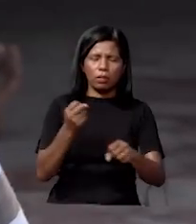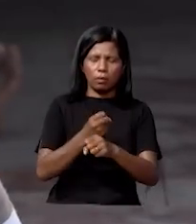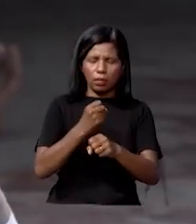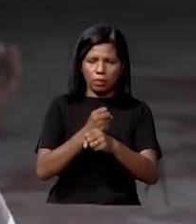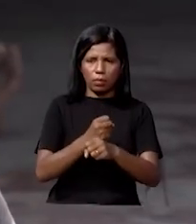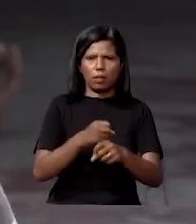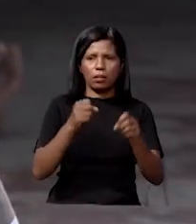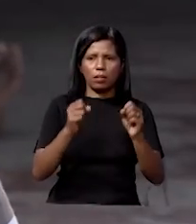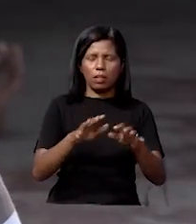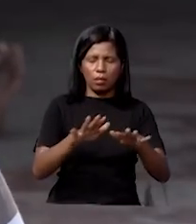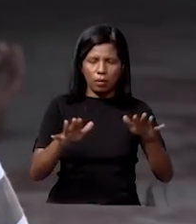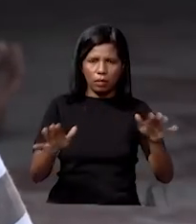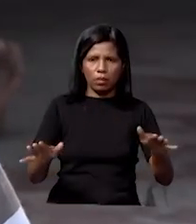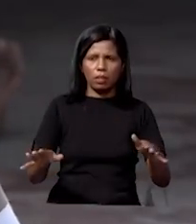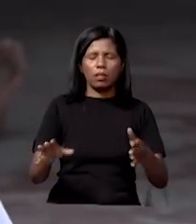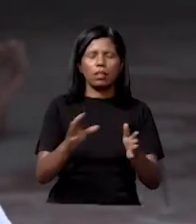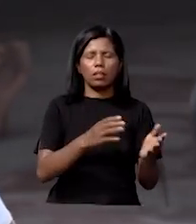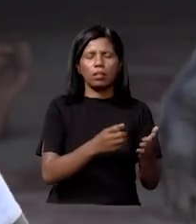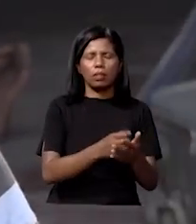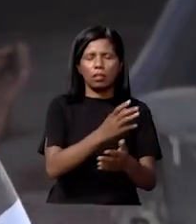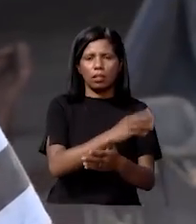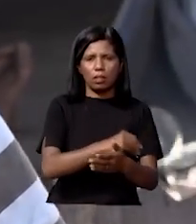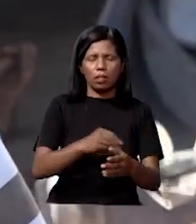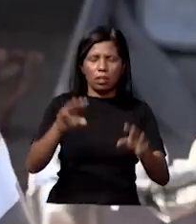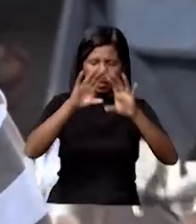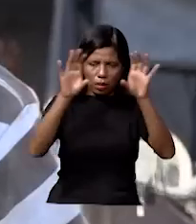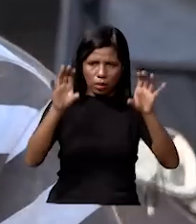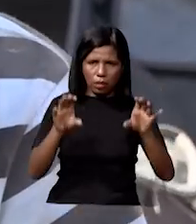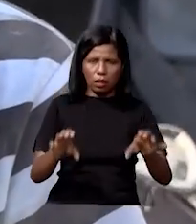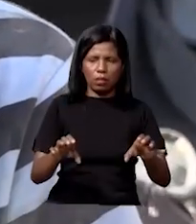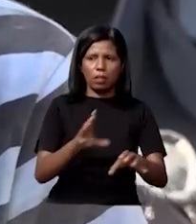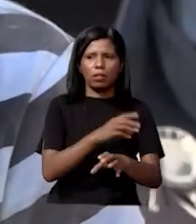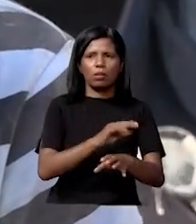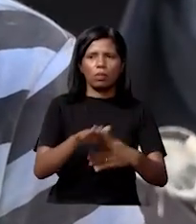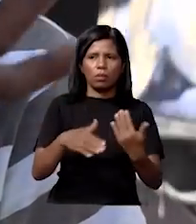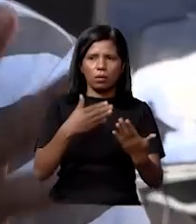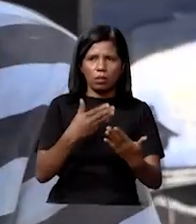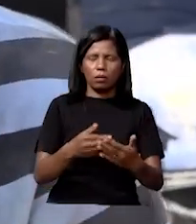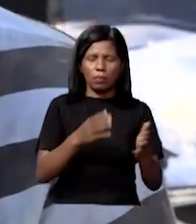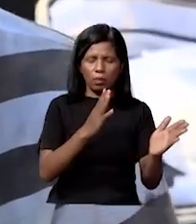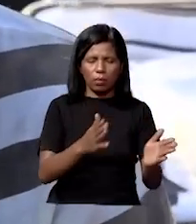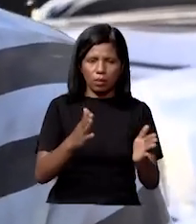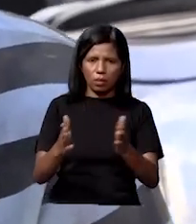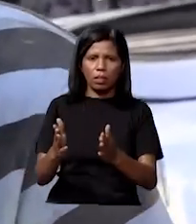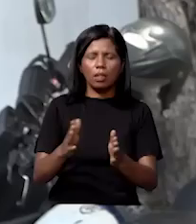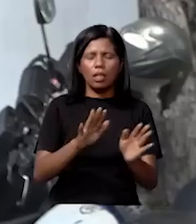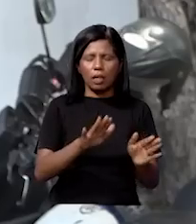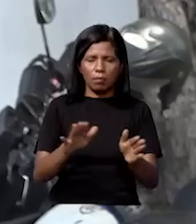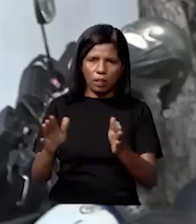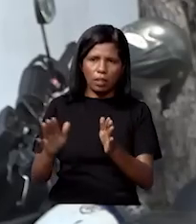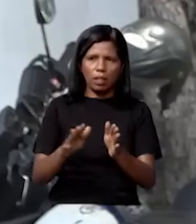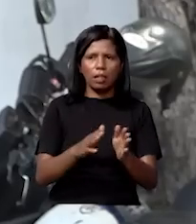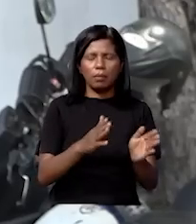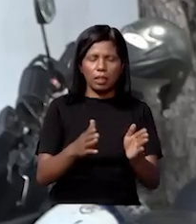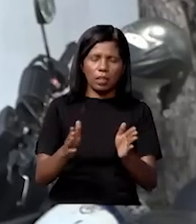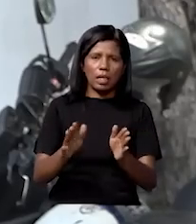resolve la barga sirne documentus certe dam RDTL qualquer documento sirne hotu mak bele processu mak la barga sir bele hetan bosa